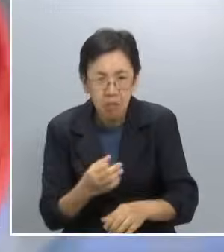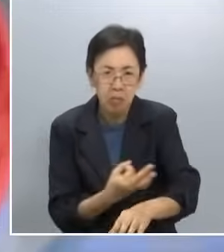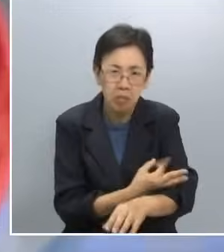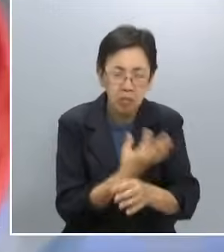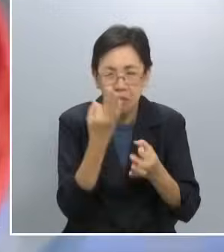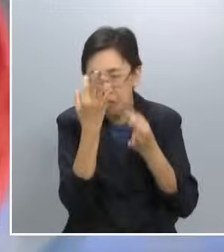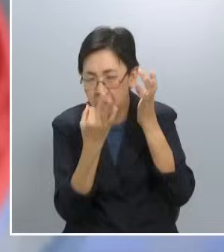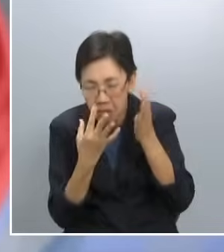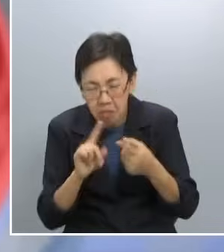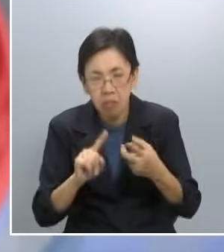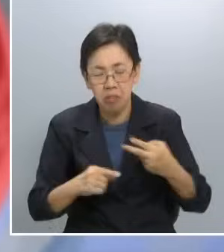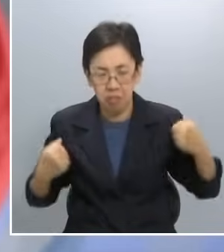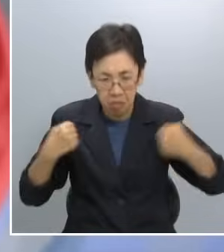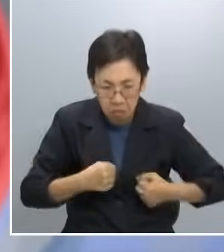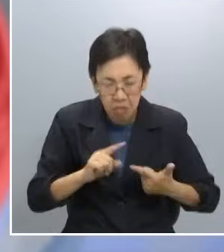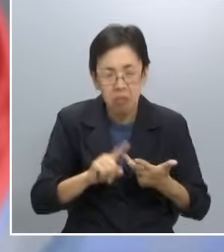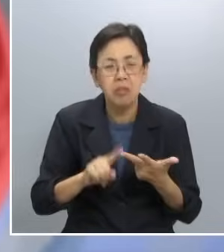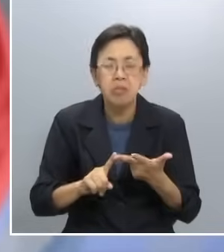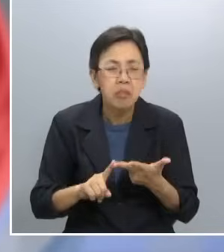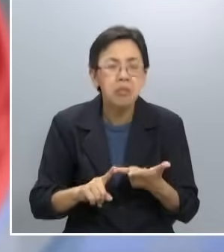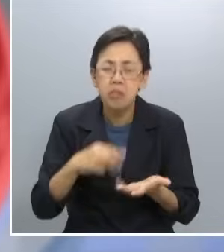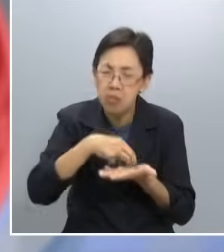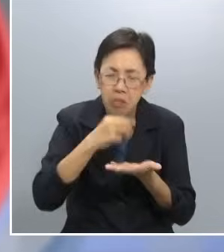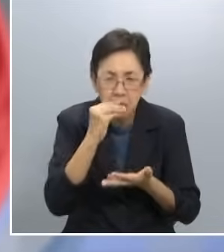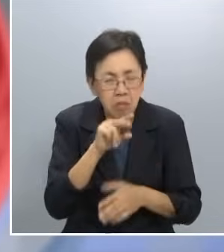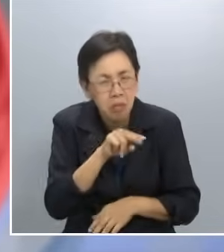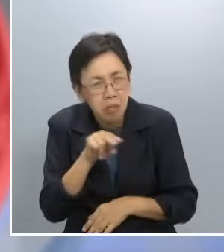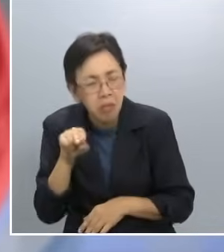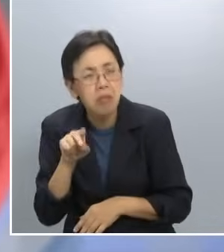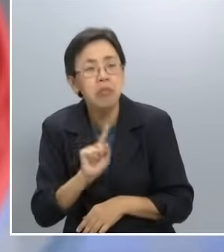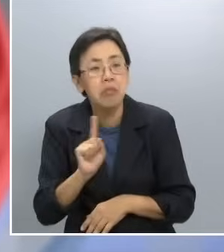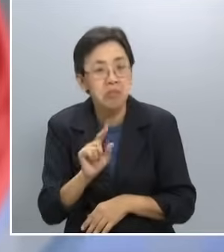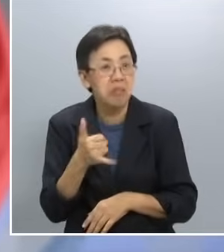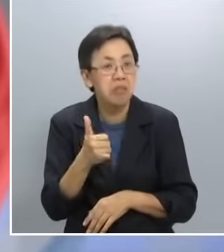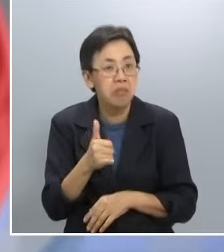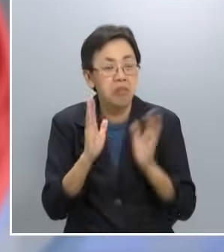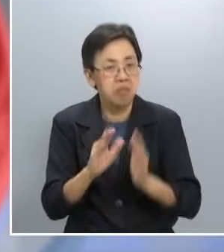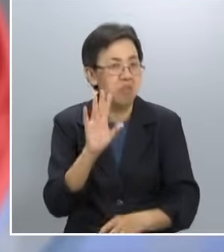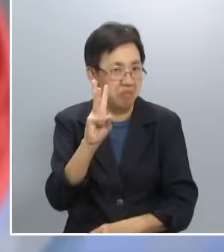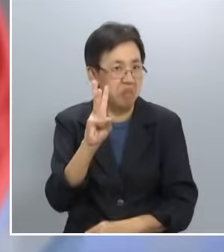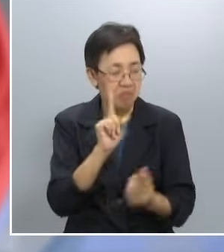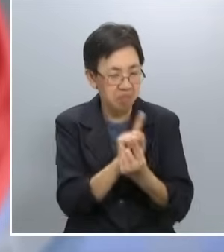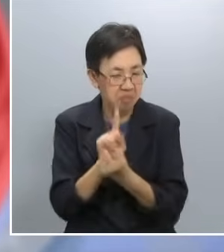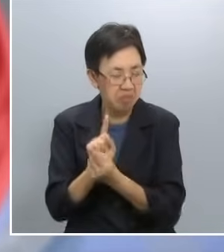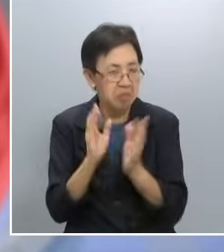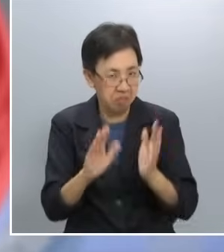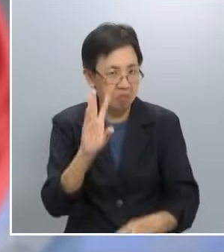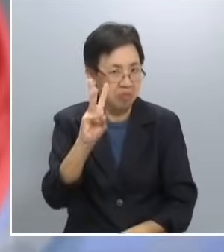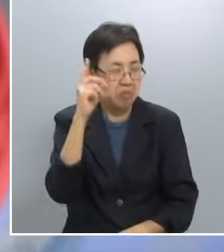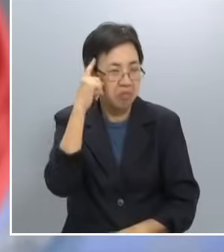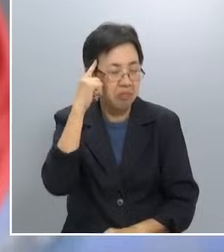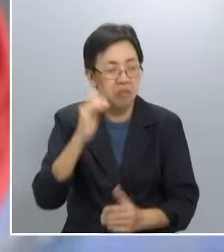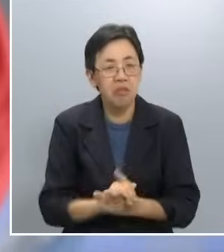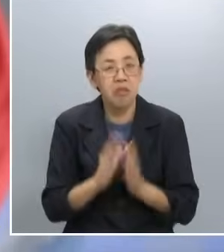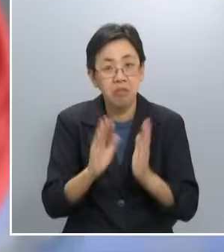ใส่เรื่องราวที่เกิดขึ้นใช่แล้วที่สำคัญน่ะค่ะคือตอนเสันนิษฐานว่าอาจจะมีทั้งหมด 6คนอย่างน้อยที่เจอค่ะ 6คนราย